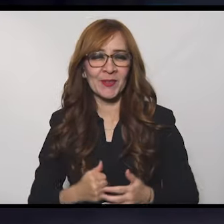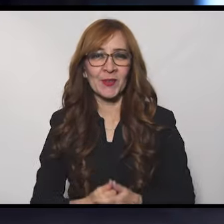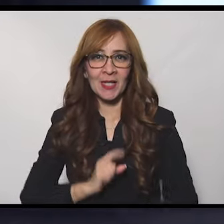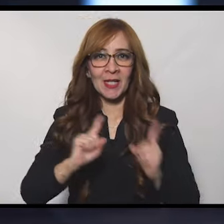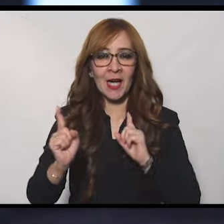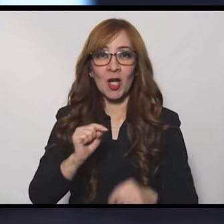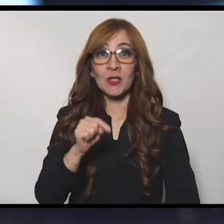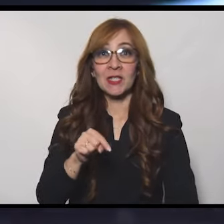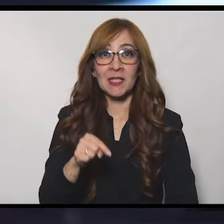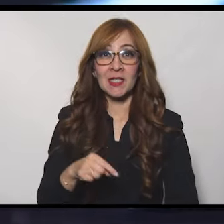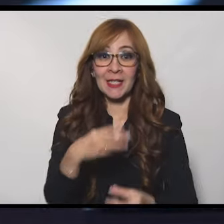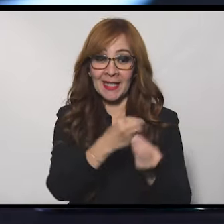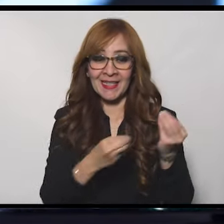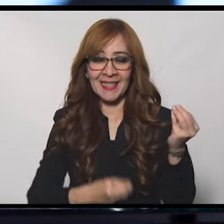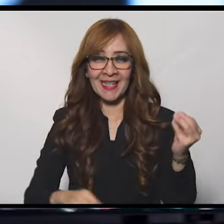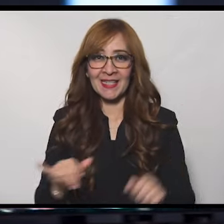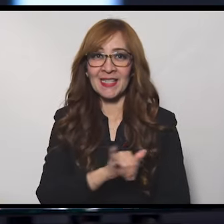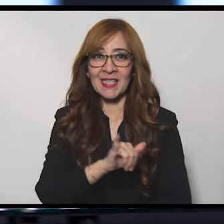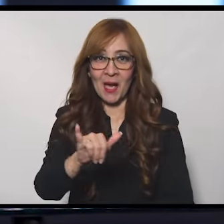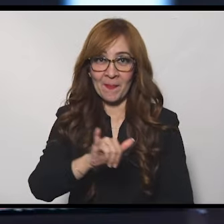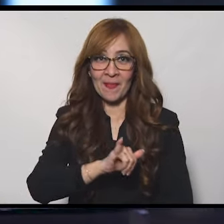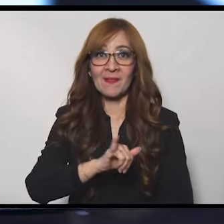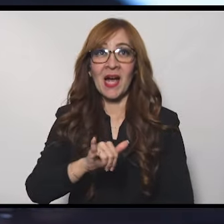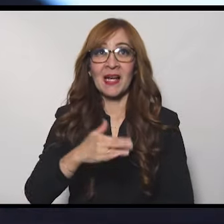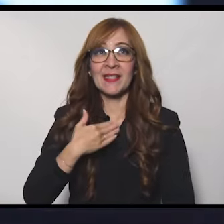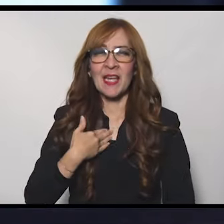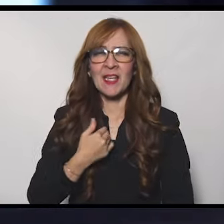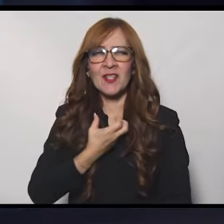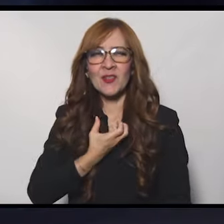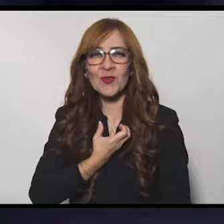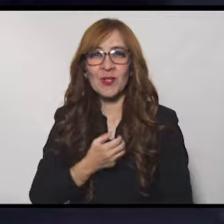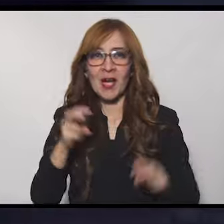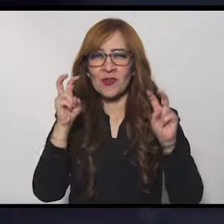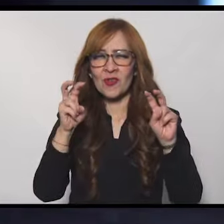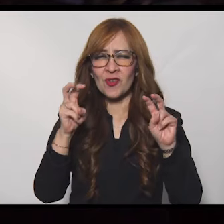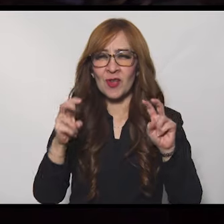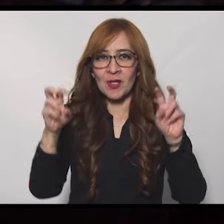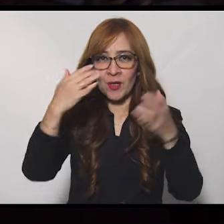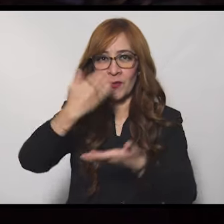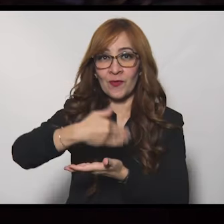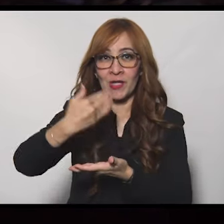sini yang berada di generasi yang sama, kita sama, saya suka nonton tuh film Samko.